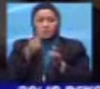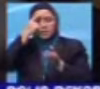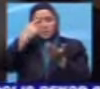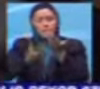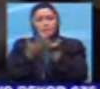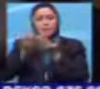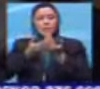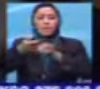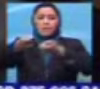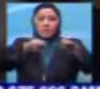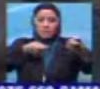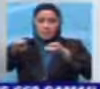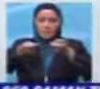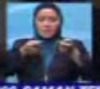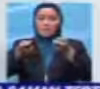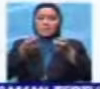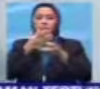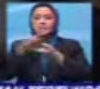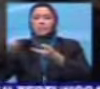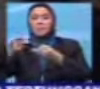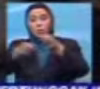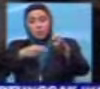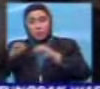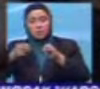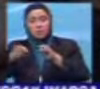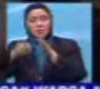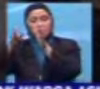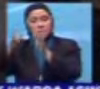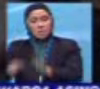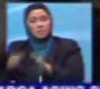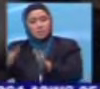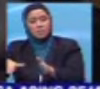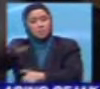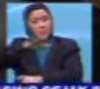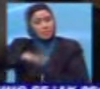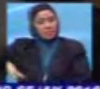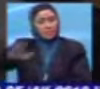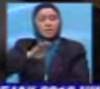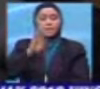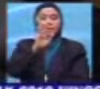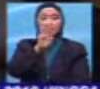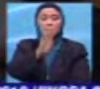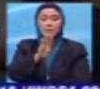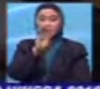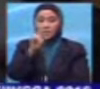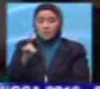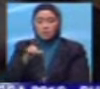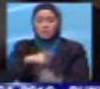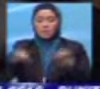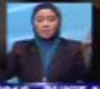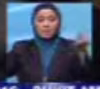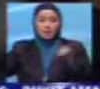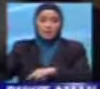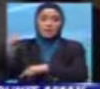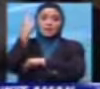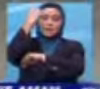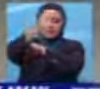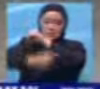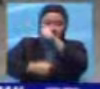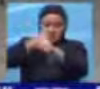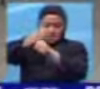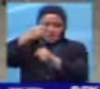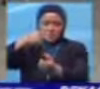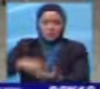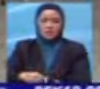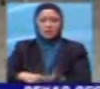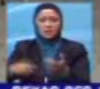dan juga urusan penduduk di sekitar Bagan Datuk. Tetapi hanya pada tahun ini, hasrat beliau tercapai.